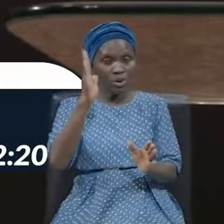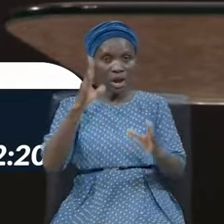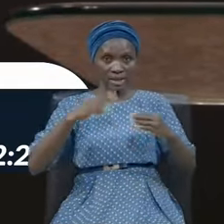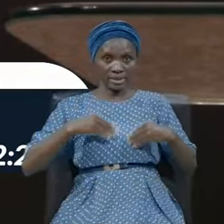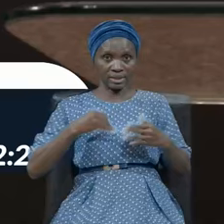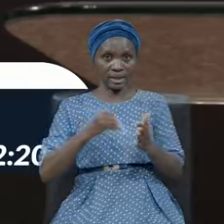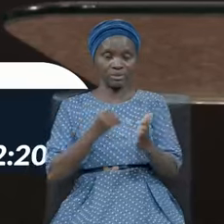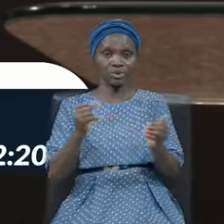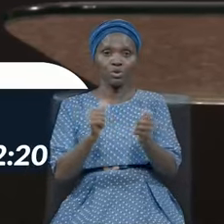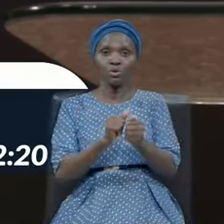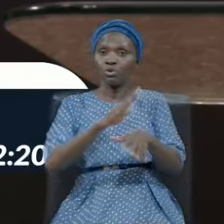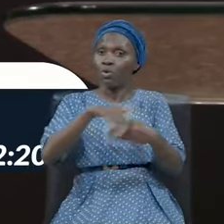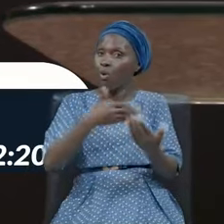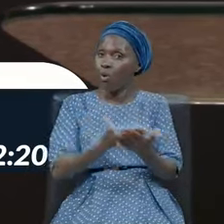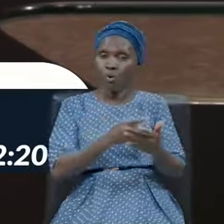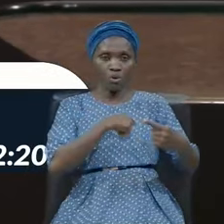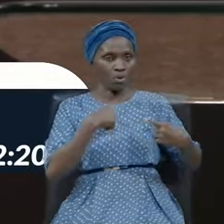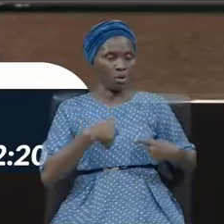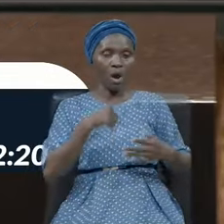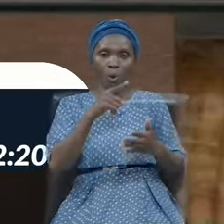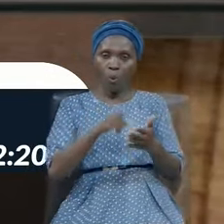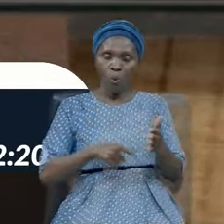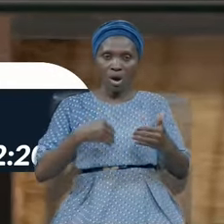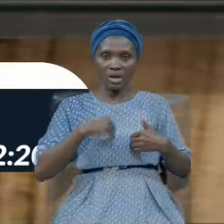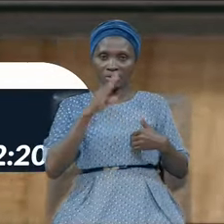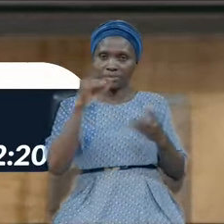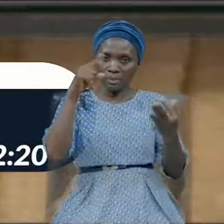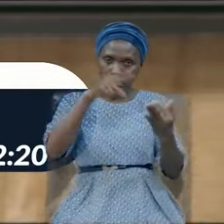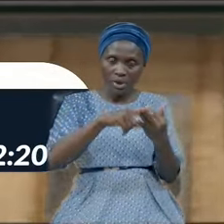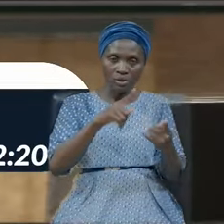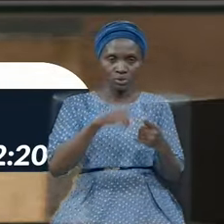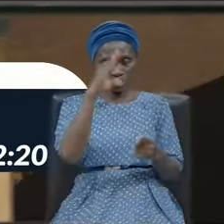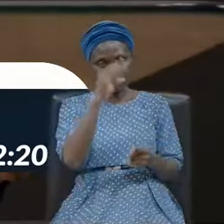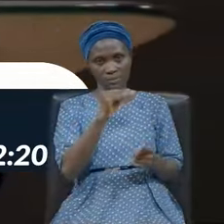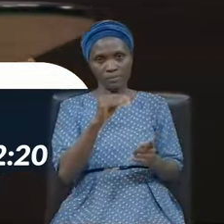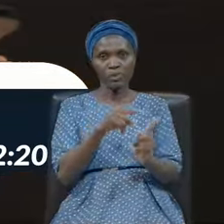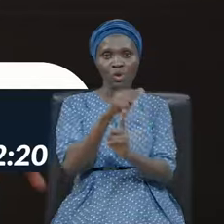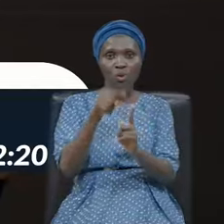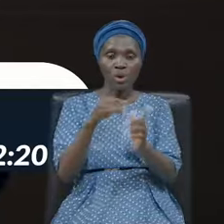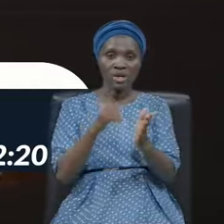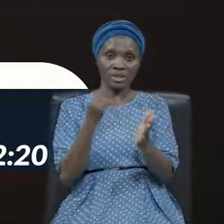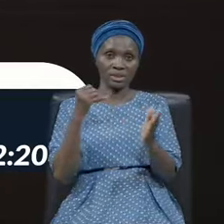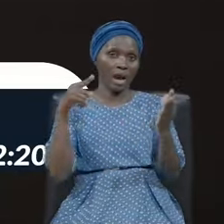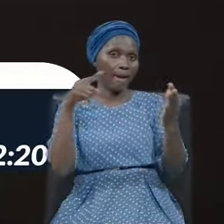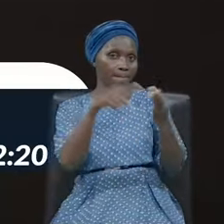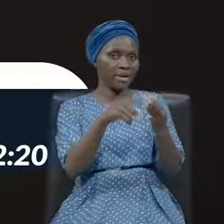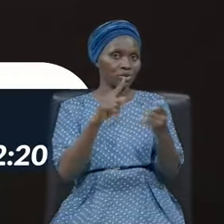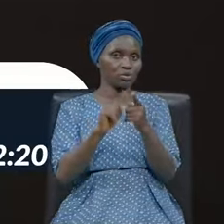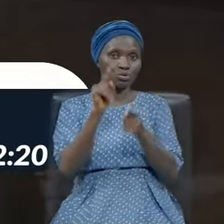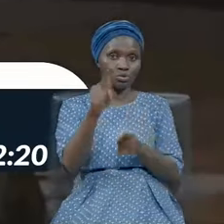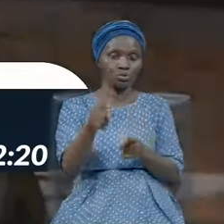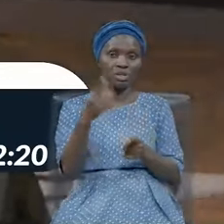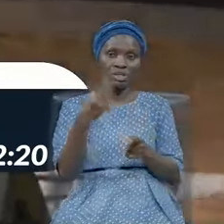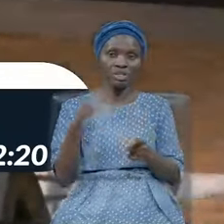le cœur accepte ce qui a été manifesté. Si cela, la grâce de Dieu, si cela